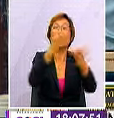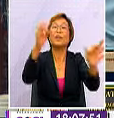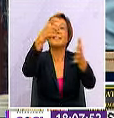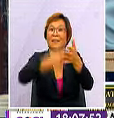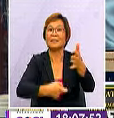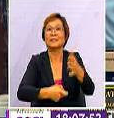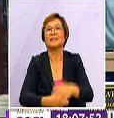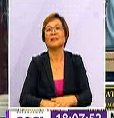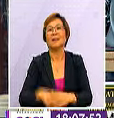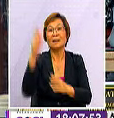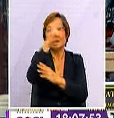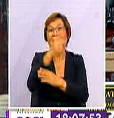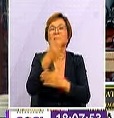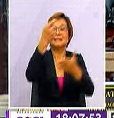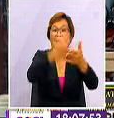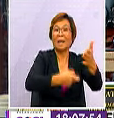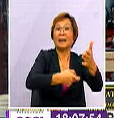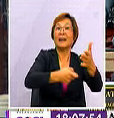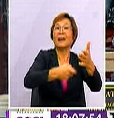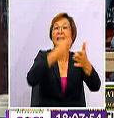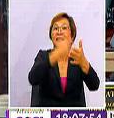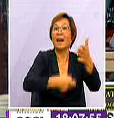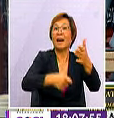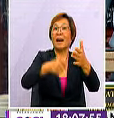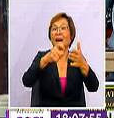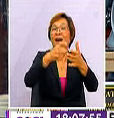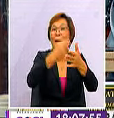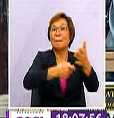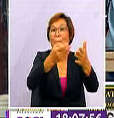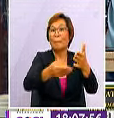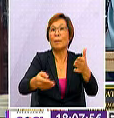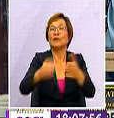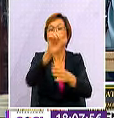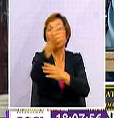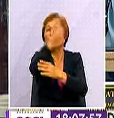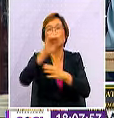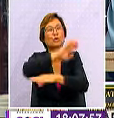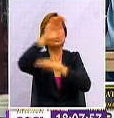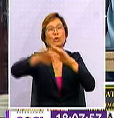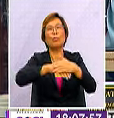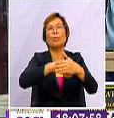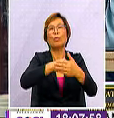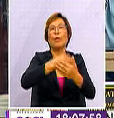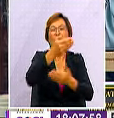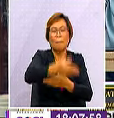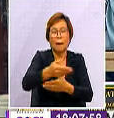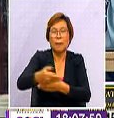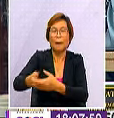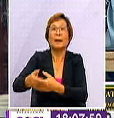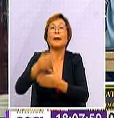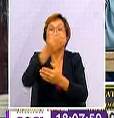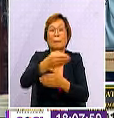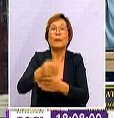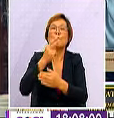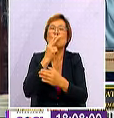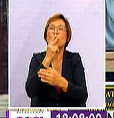Kerajaan juga akan mengenakan duty excise pada kadar ad valorem 10% ke atas semua jenis peranti rokok elektronik dan